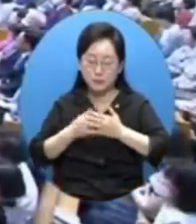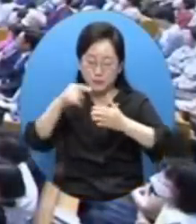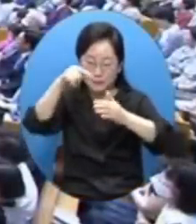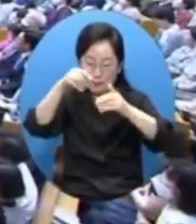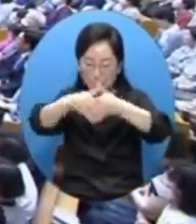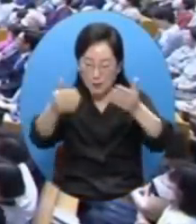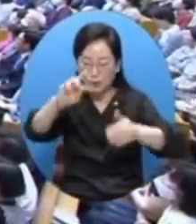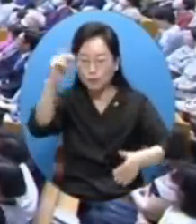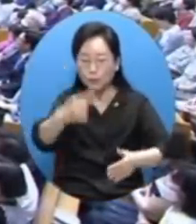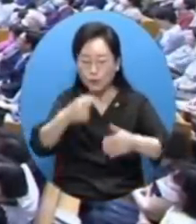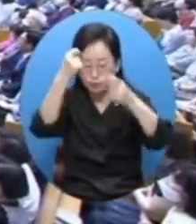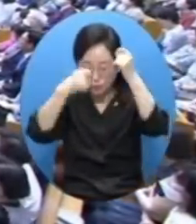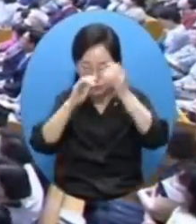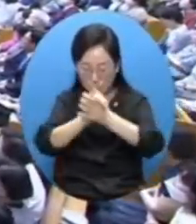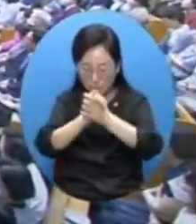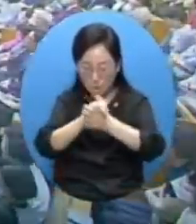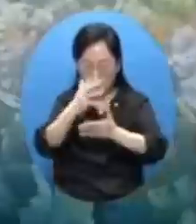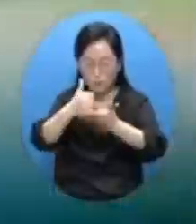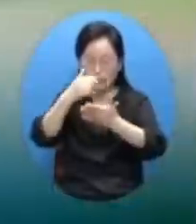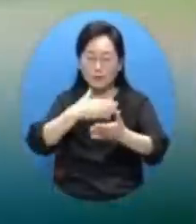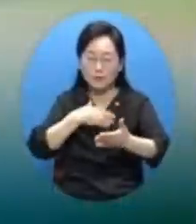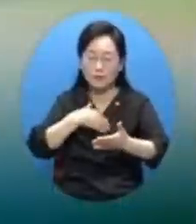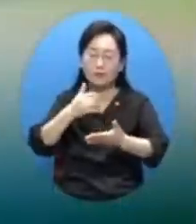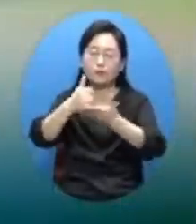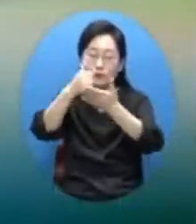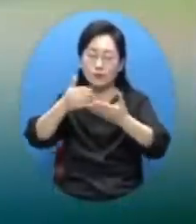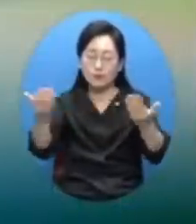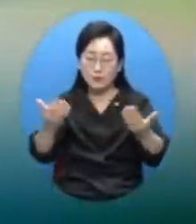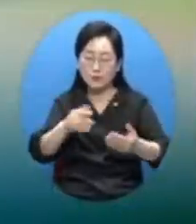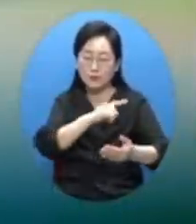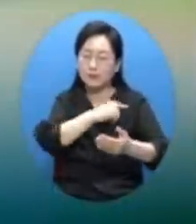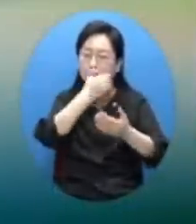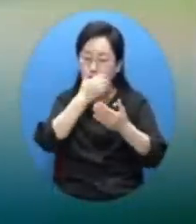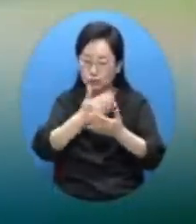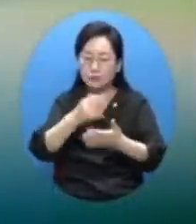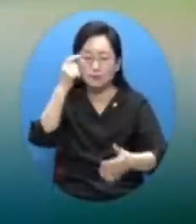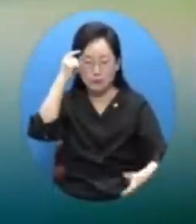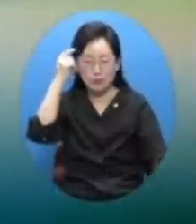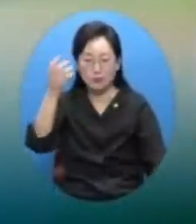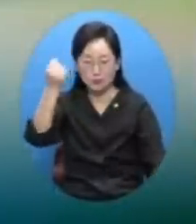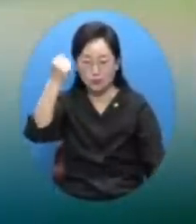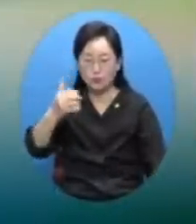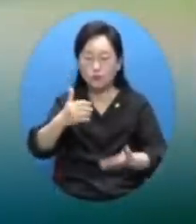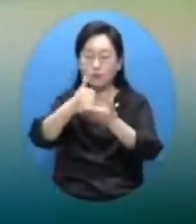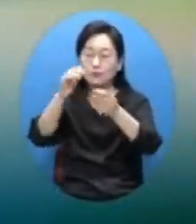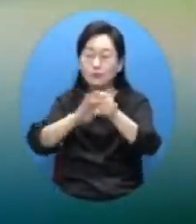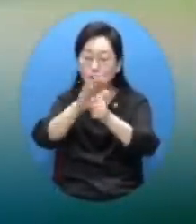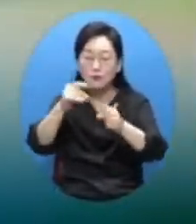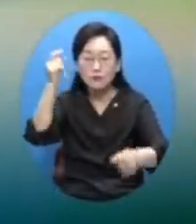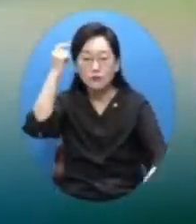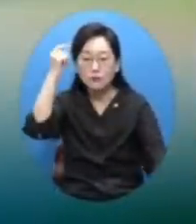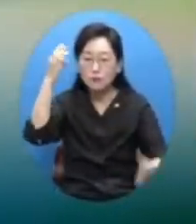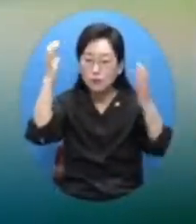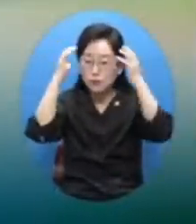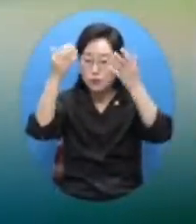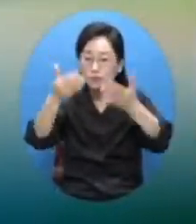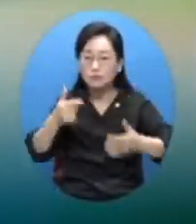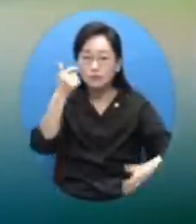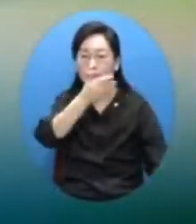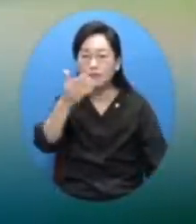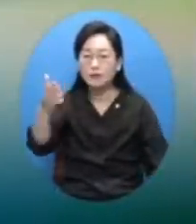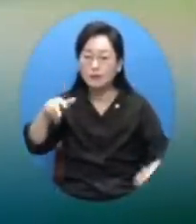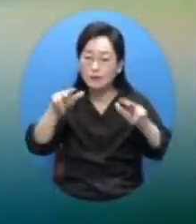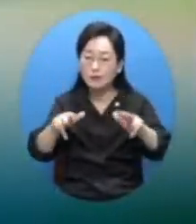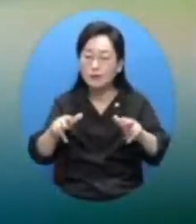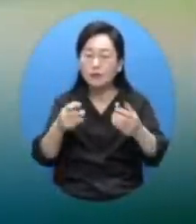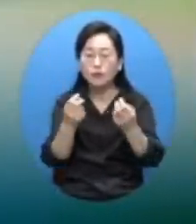이렇게 기도했습니다 주님 저는 주님의 일을 가장 귀하게 여겼고 주님을 사랑했습니다 그런데 왜 이런 고통을 주십니까 이제